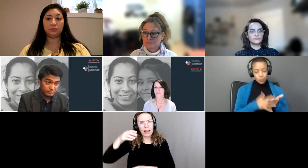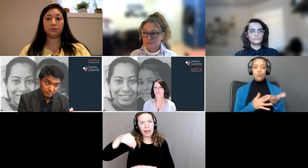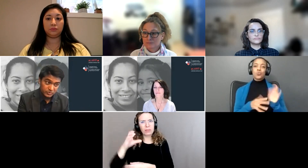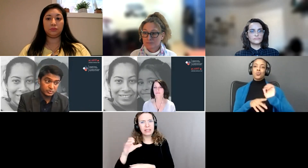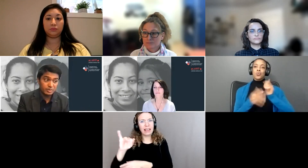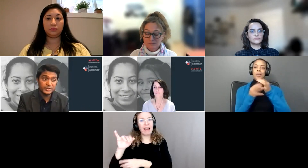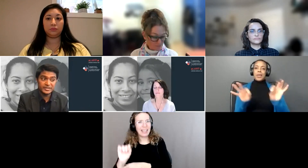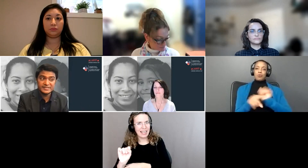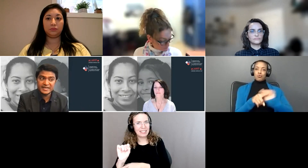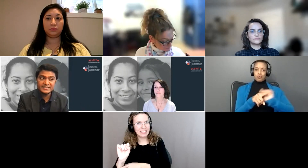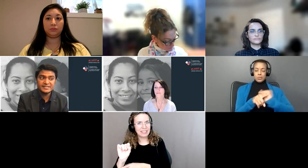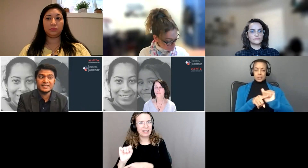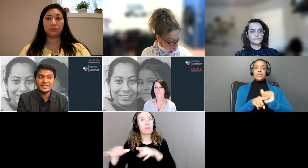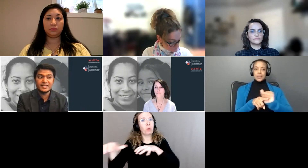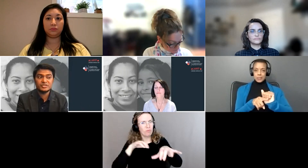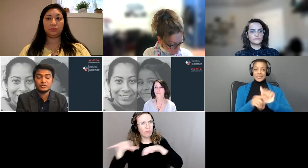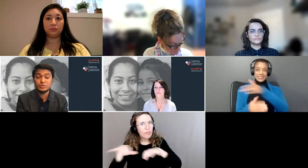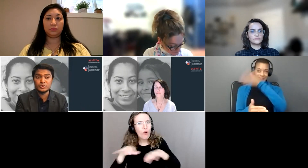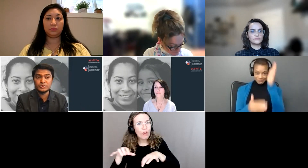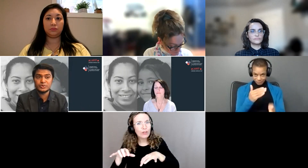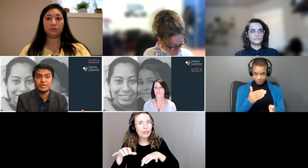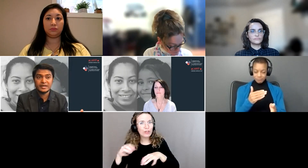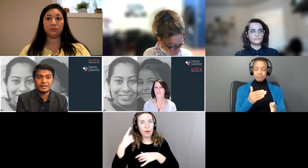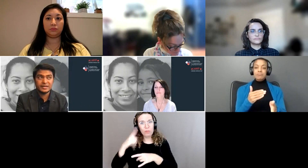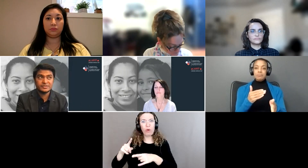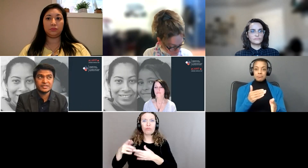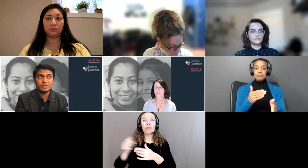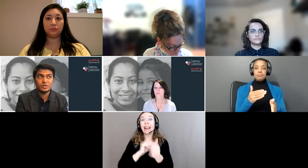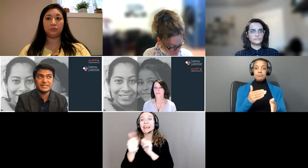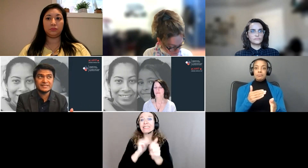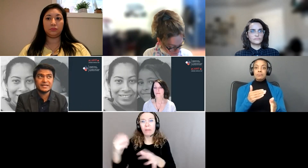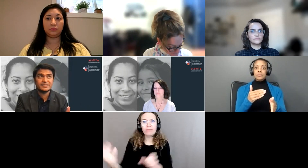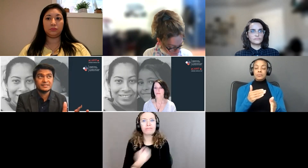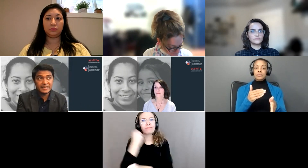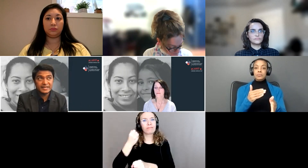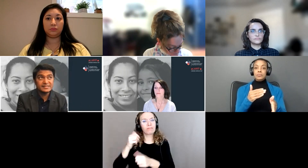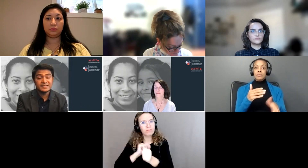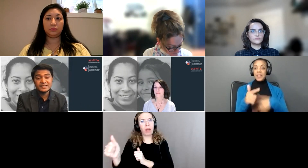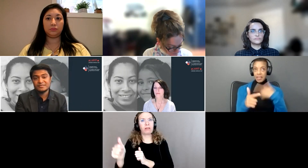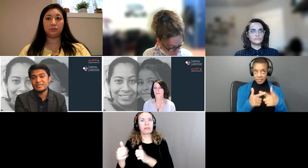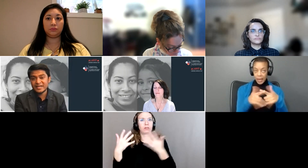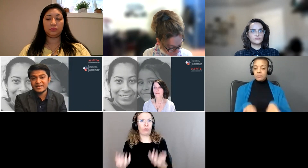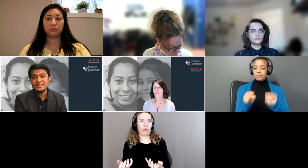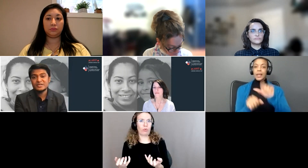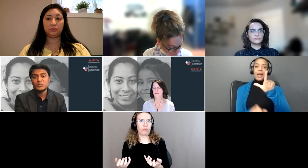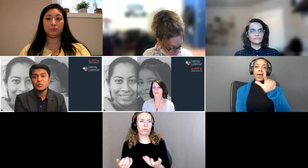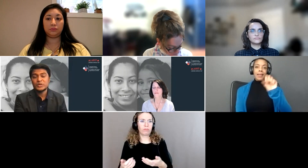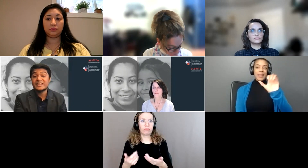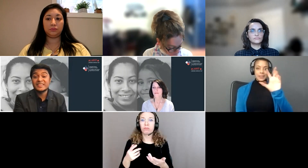et une bourse pour compléter cet examen, ce test et un test